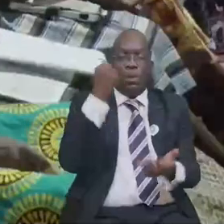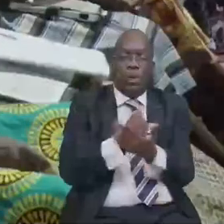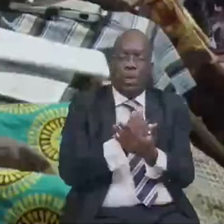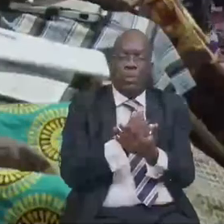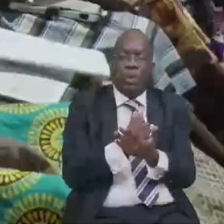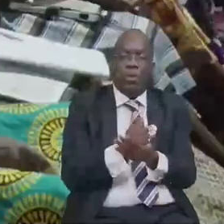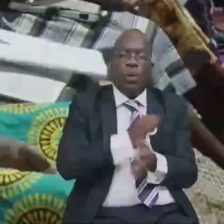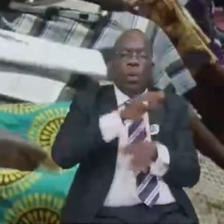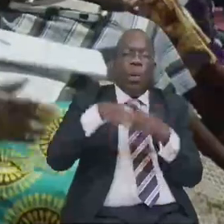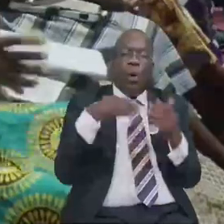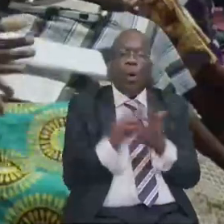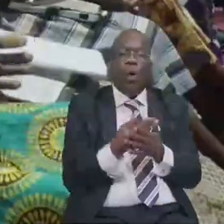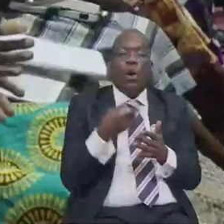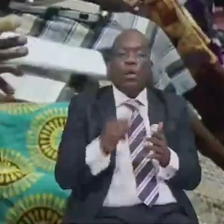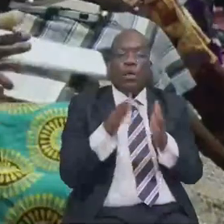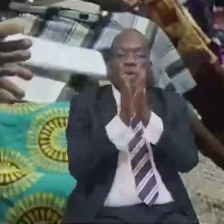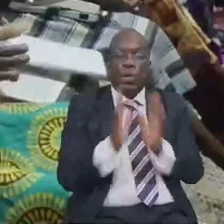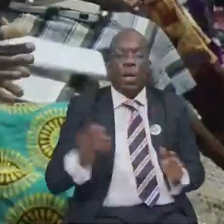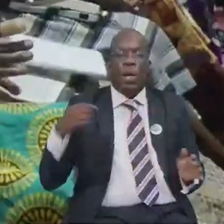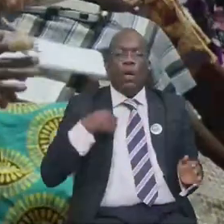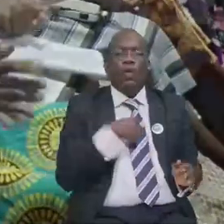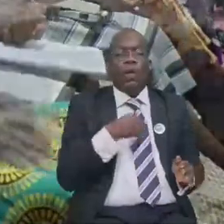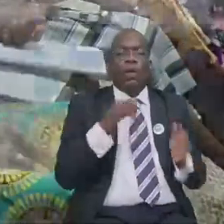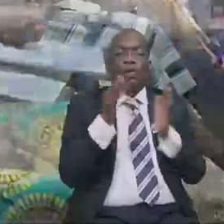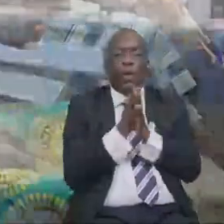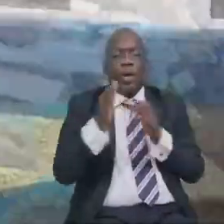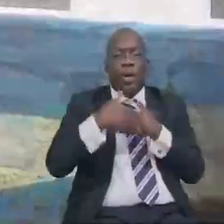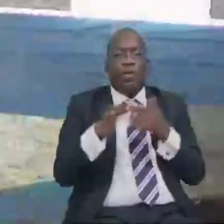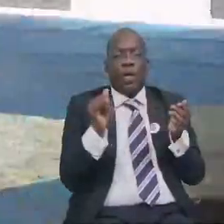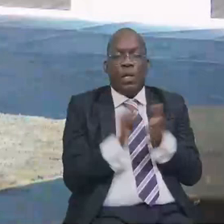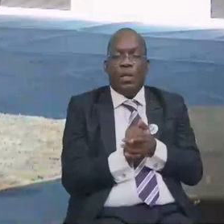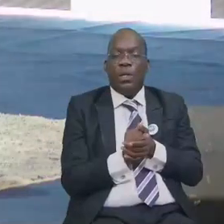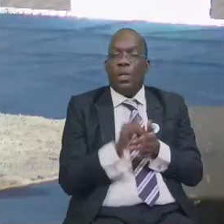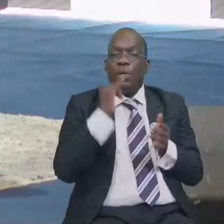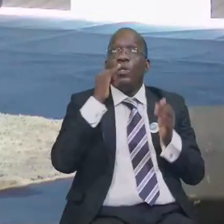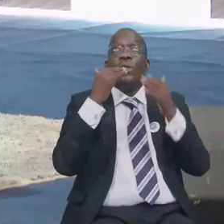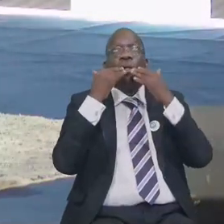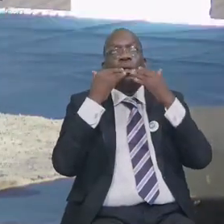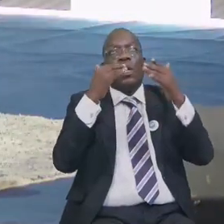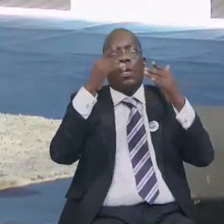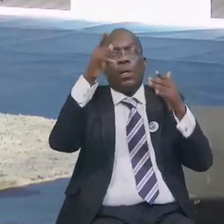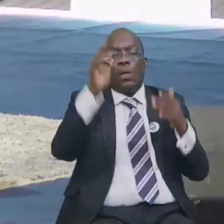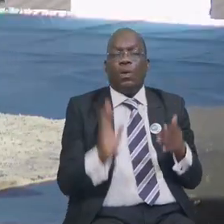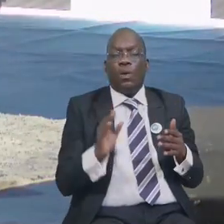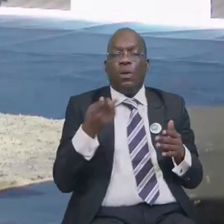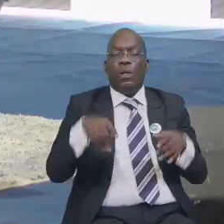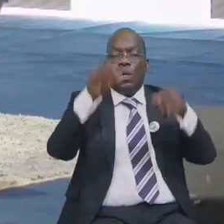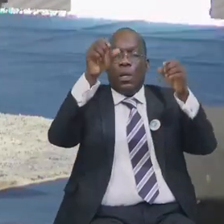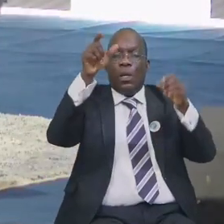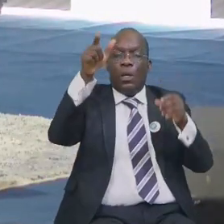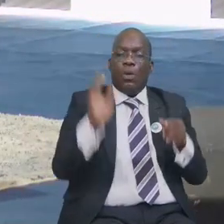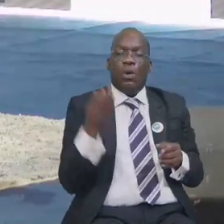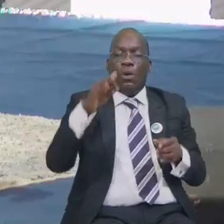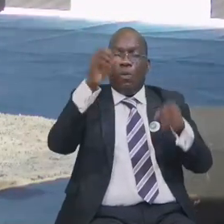Toutes les prières qu'on pouvait faire après ça, c'est Dieu merci, le Dieu de puissance, le Dieu